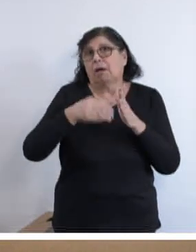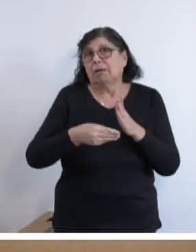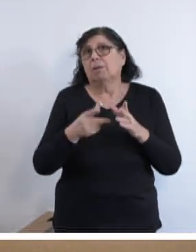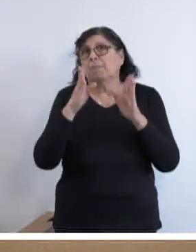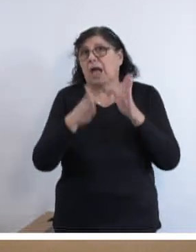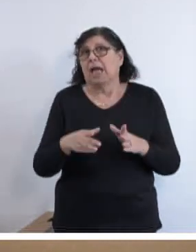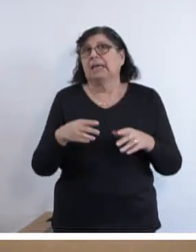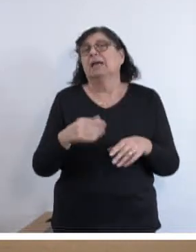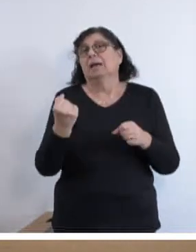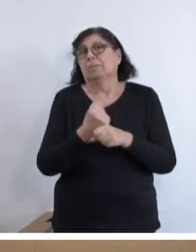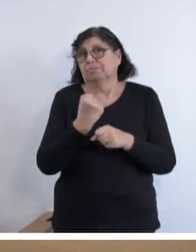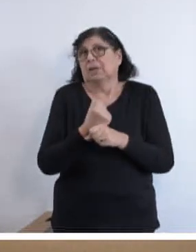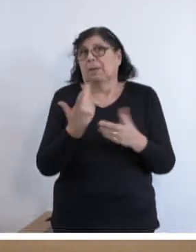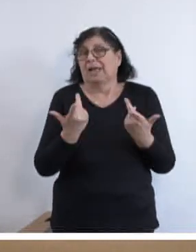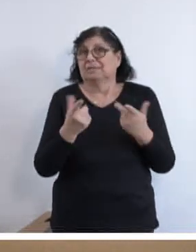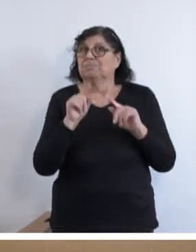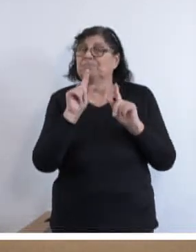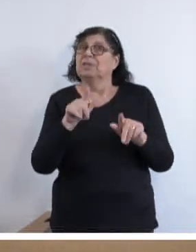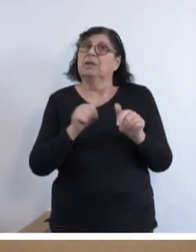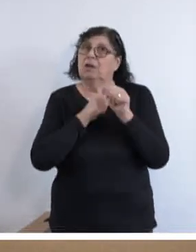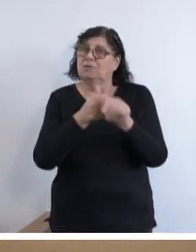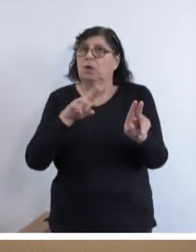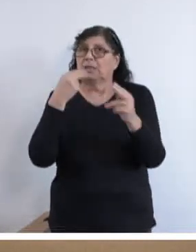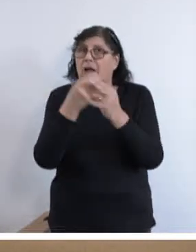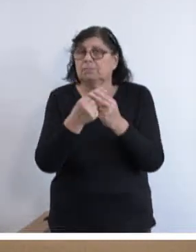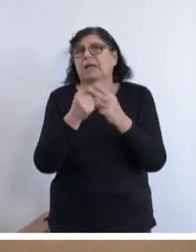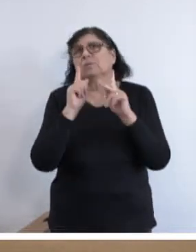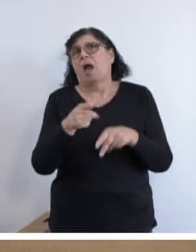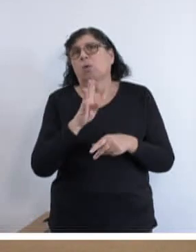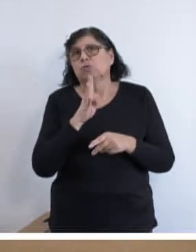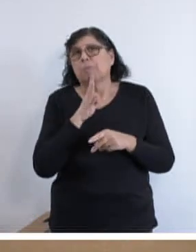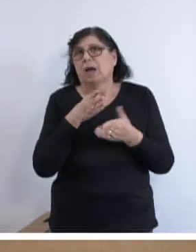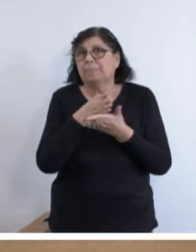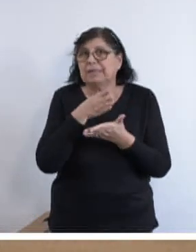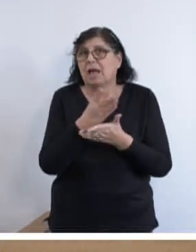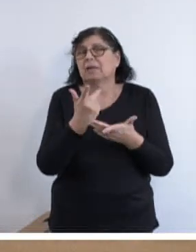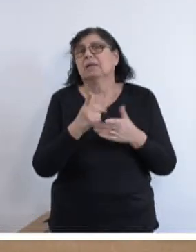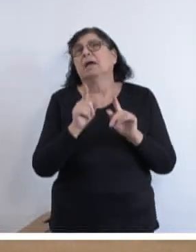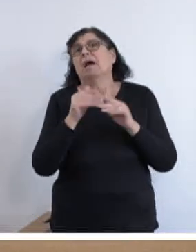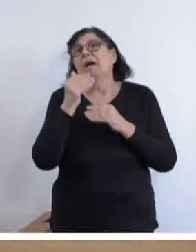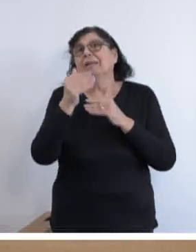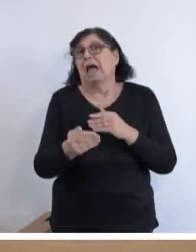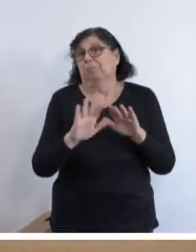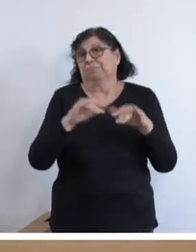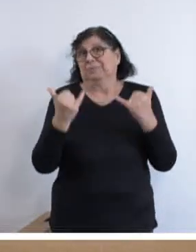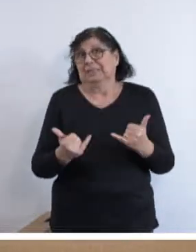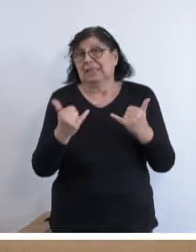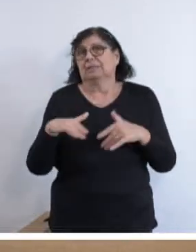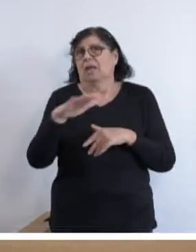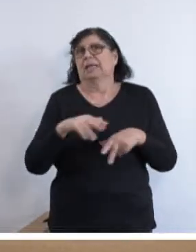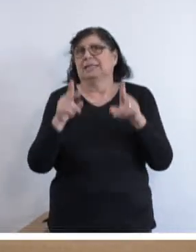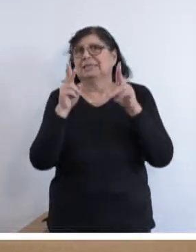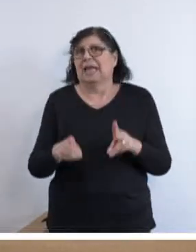sind. Infolge dieser Anpassung müssen sich auch SprachmittlerInnen, die noch nach den bisherigen